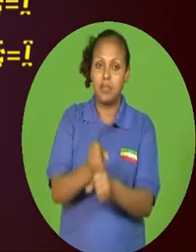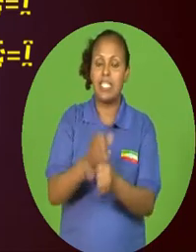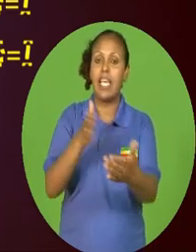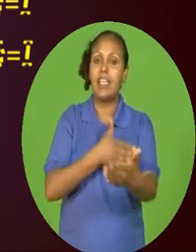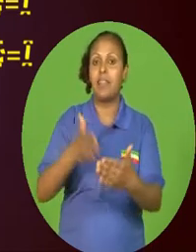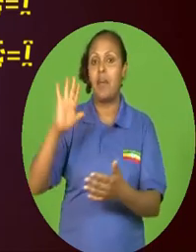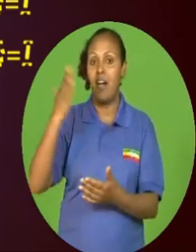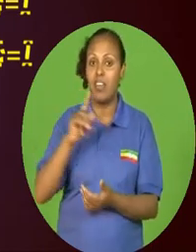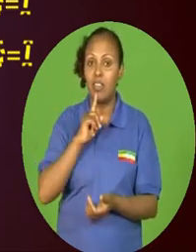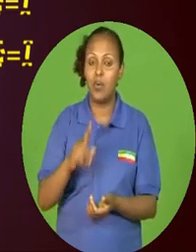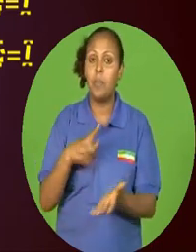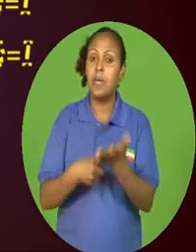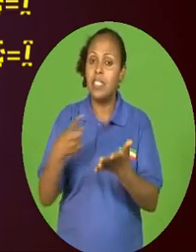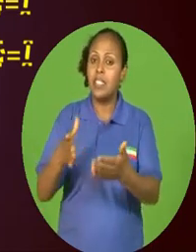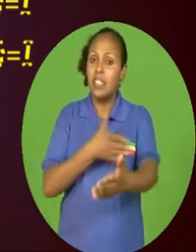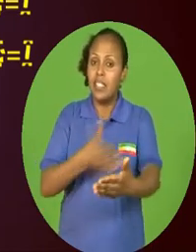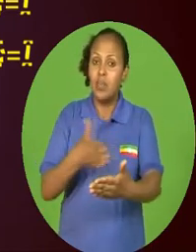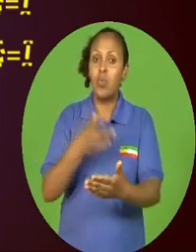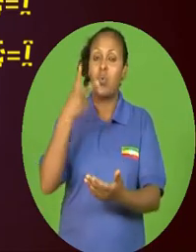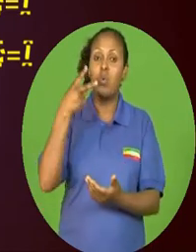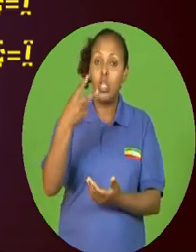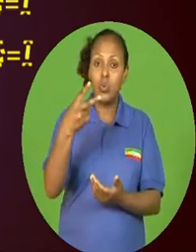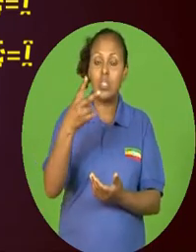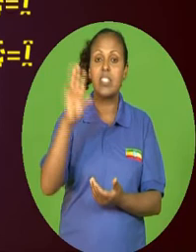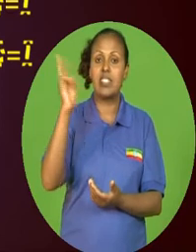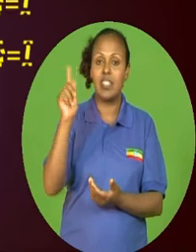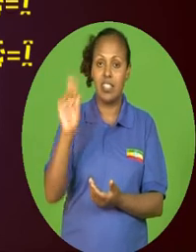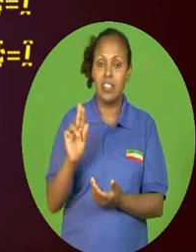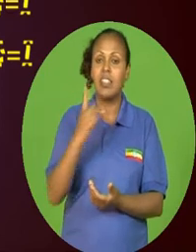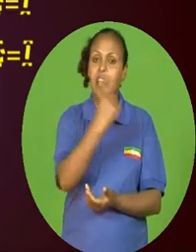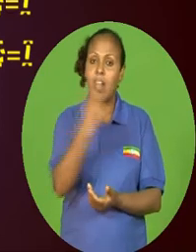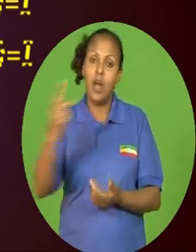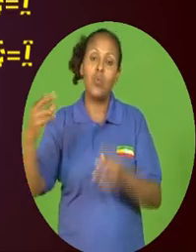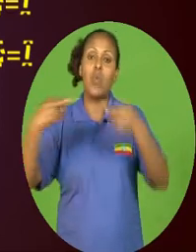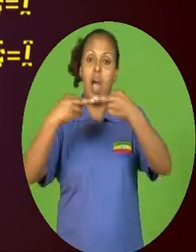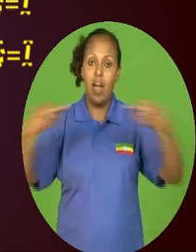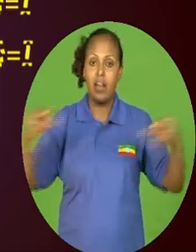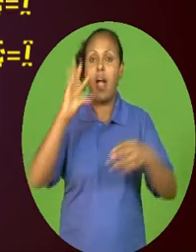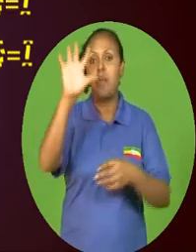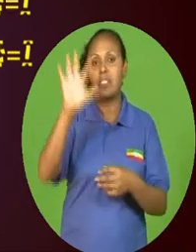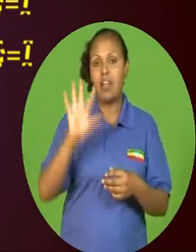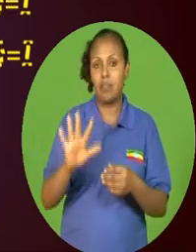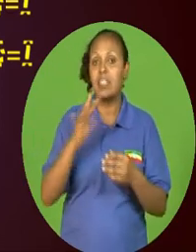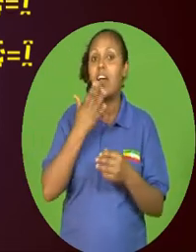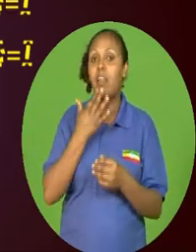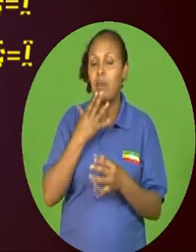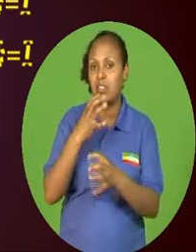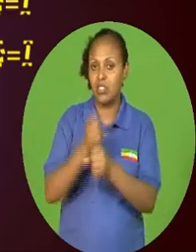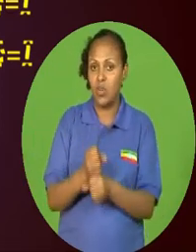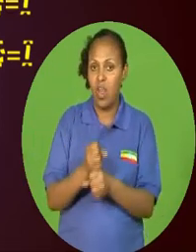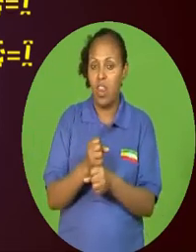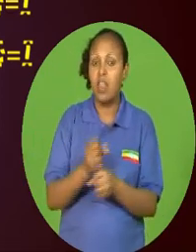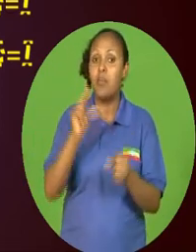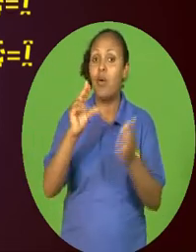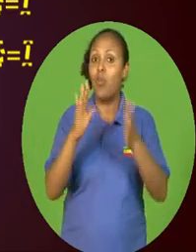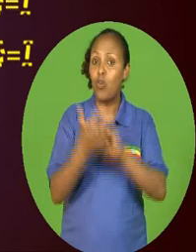አካቶ የሚይዝ የግጥም አይነት ነው። በዚህ ግጥም ሁለቱም ስንኞች እያንዳንዱ ሐረግ 5